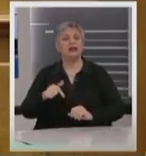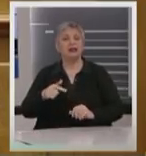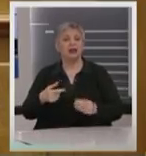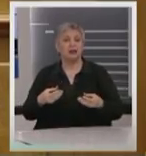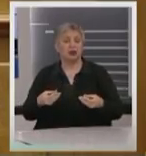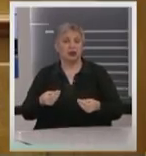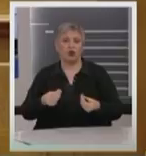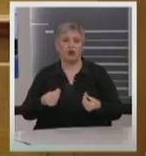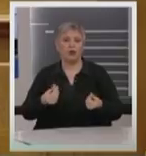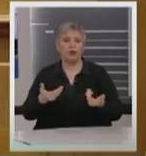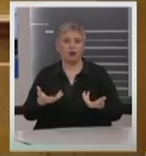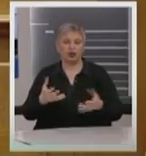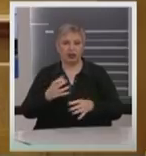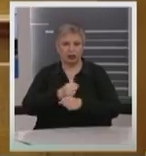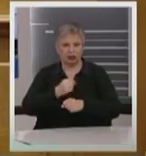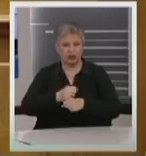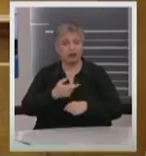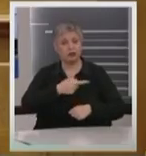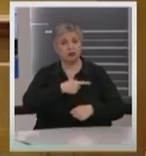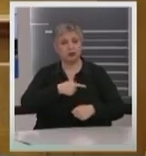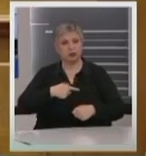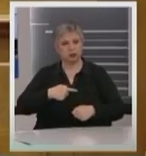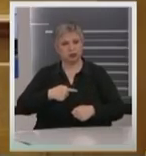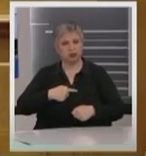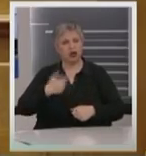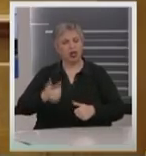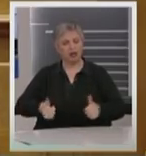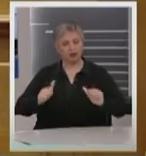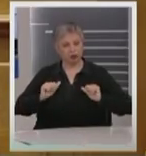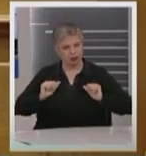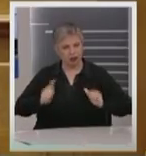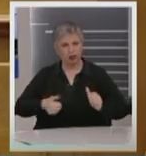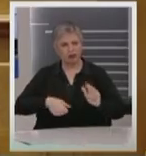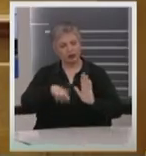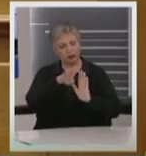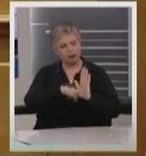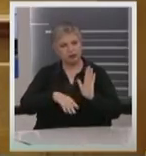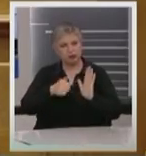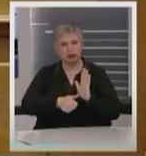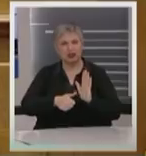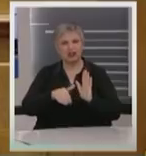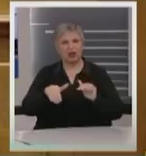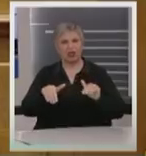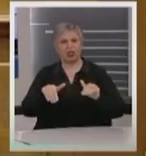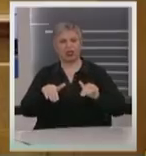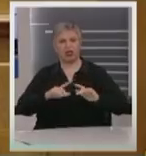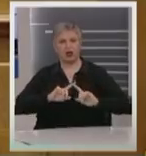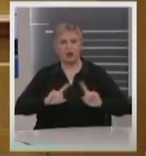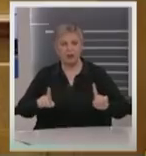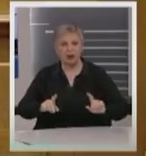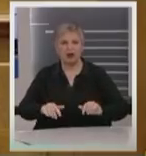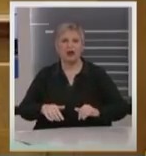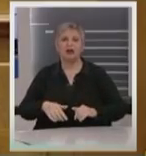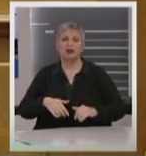αποφασισμένη ηγεσία που θα το εφαρμόσει χωρίς αναστολές, χωρίς επιφυλάξεις και σίγουρα χωρίς την